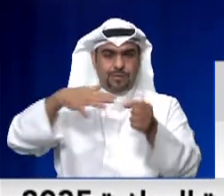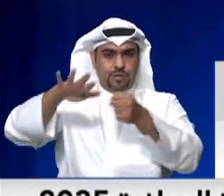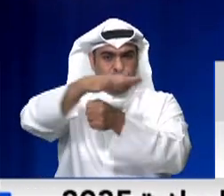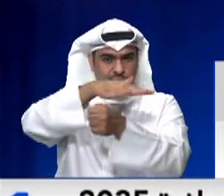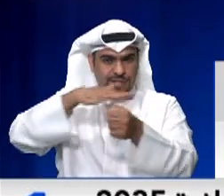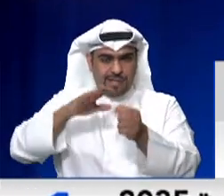الكويتيه